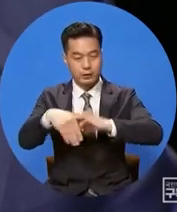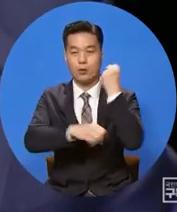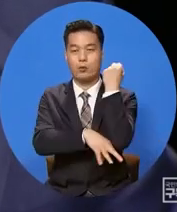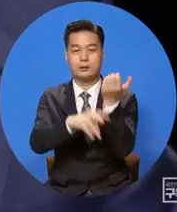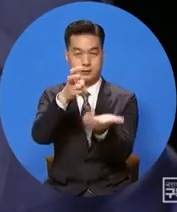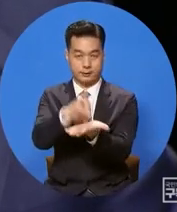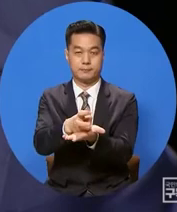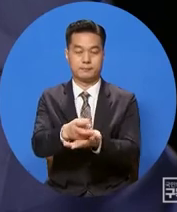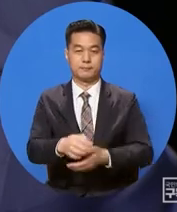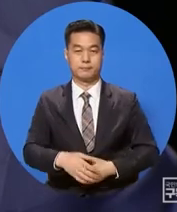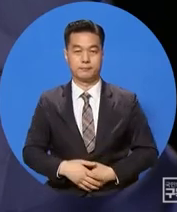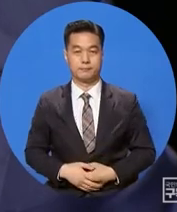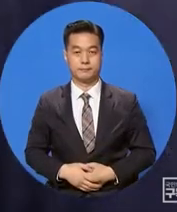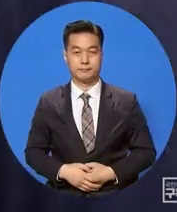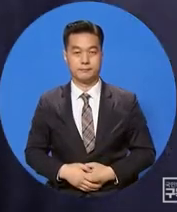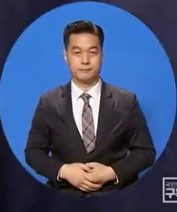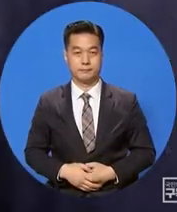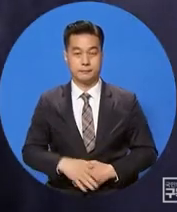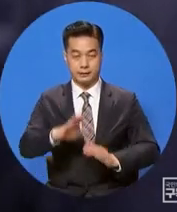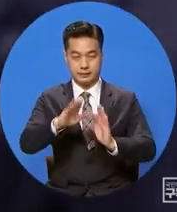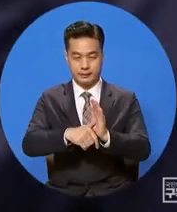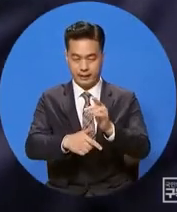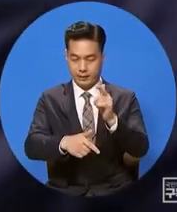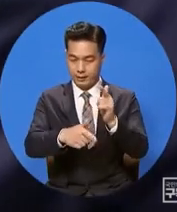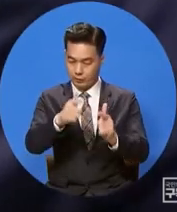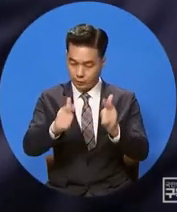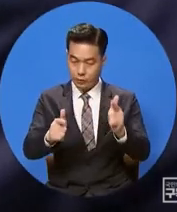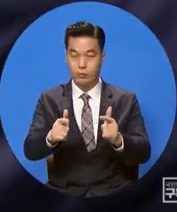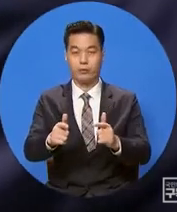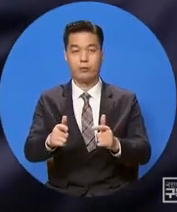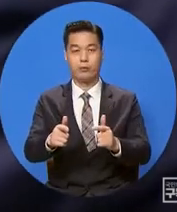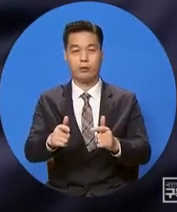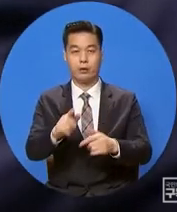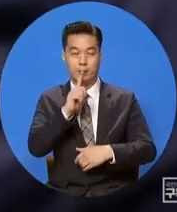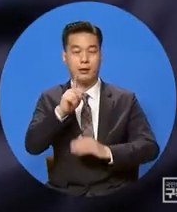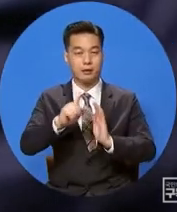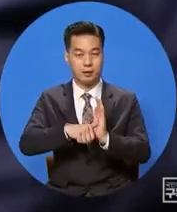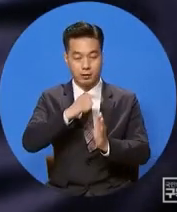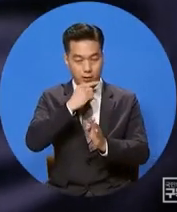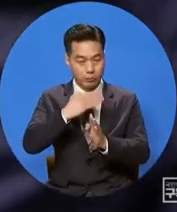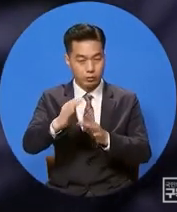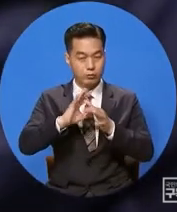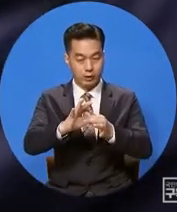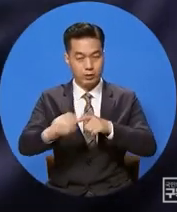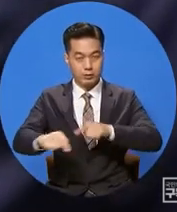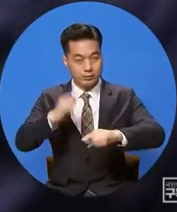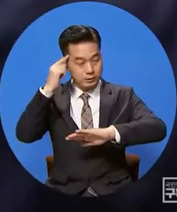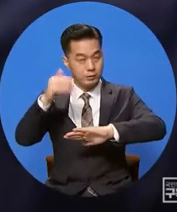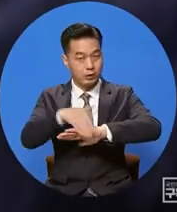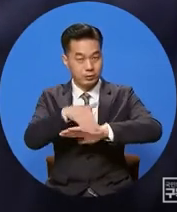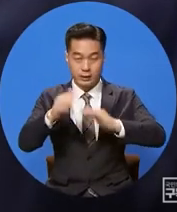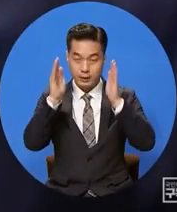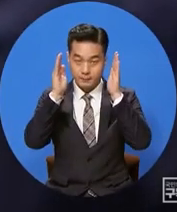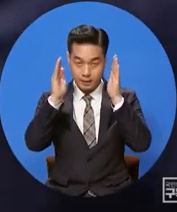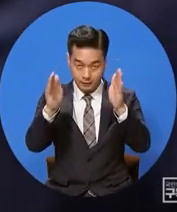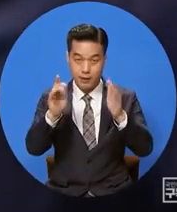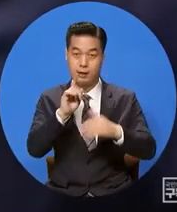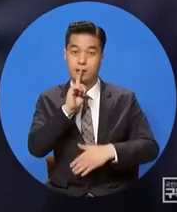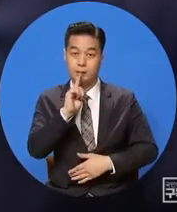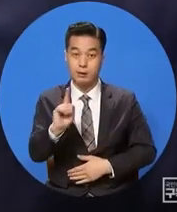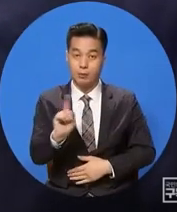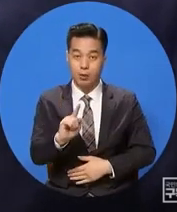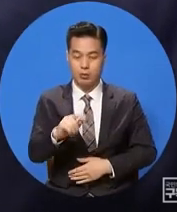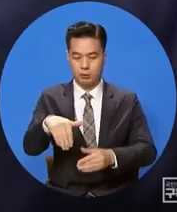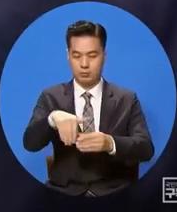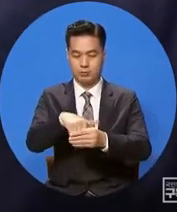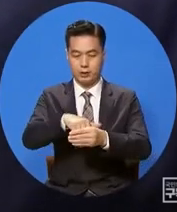원칙입니다. 여태 이제 각종 정부에서 네. 이야기할 네. 때는 그 대북 정책의 네. 기조를 말을 합니다.